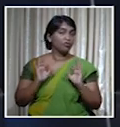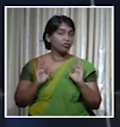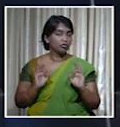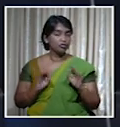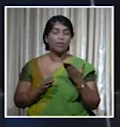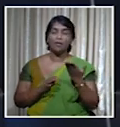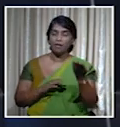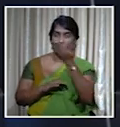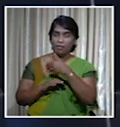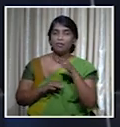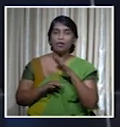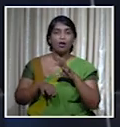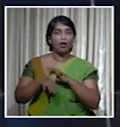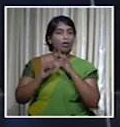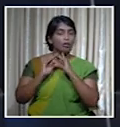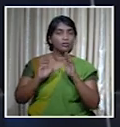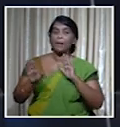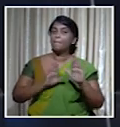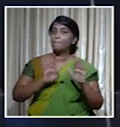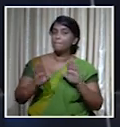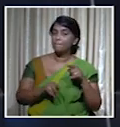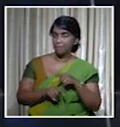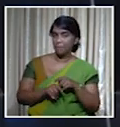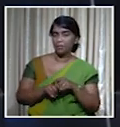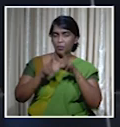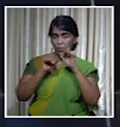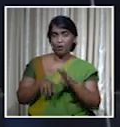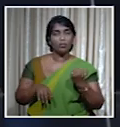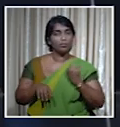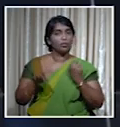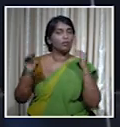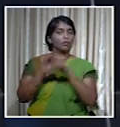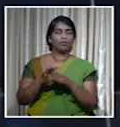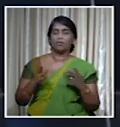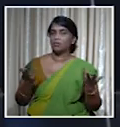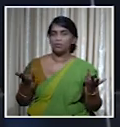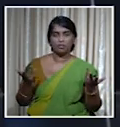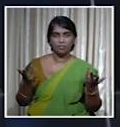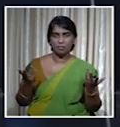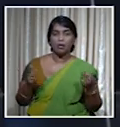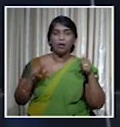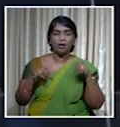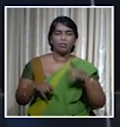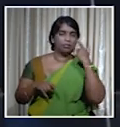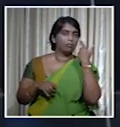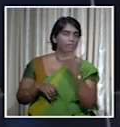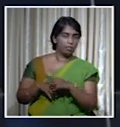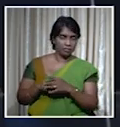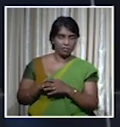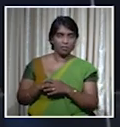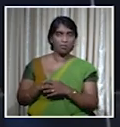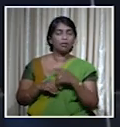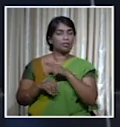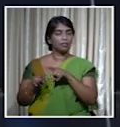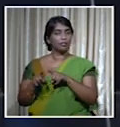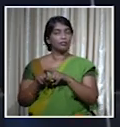තියෙන අයගෙන් මේ රෝහල් වල පරිපාලනයට ඒ අදාළ වෛද්‍යවරුන්ව පත් කරන්නේ නැහැ. අද ඒක නොසලකා හැරලා